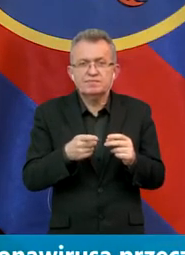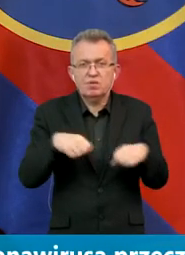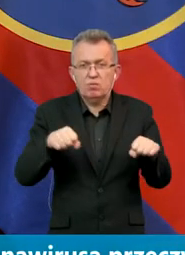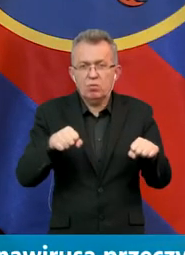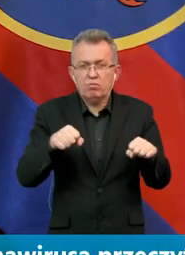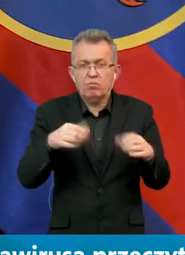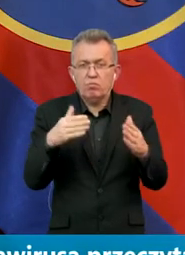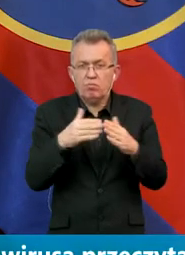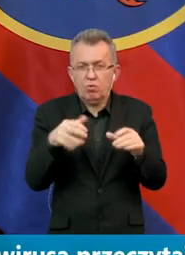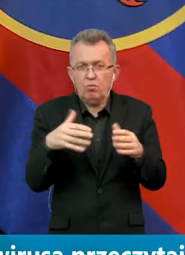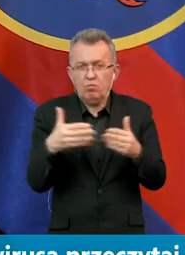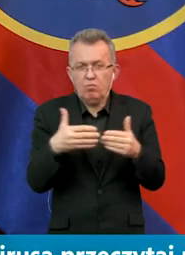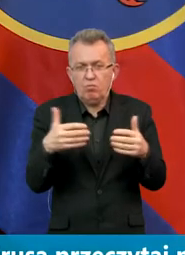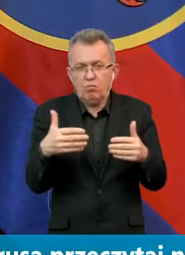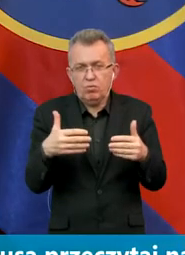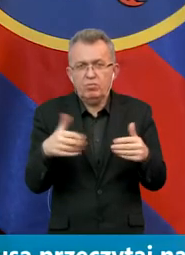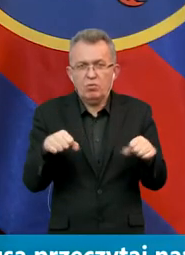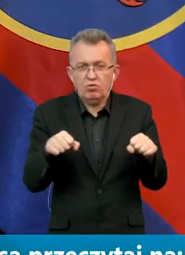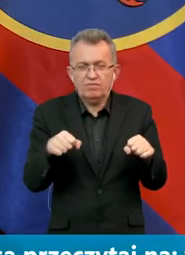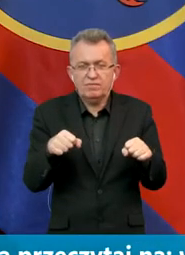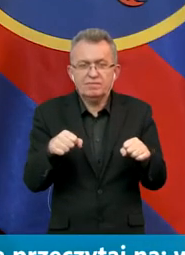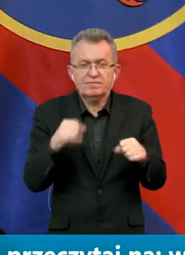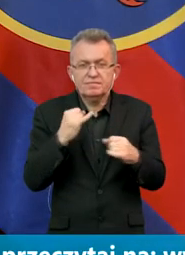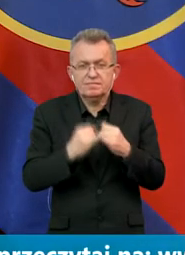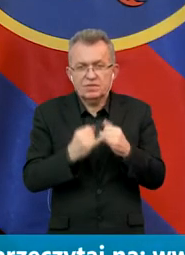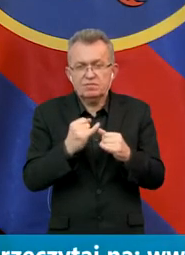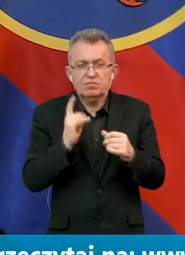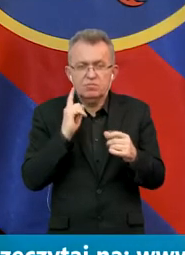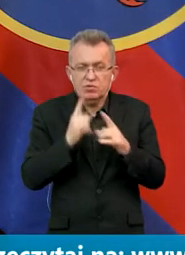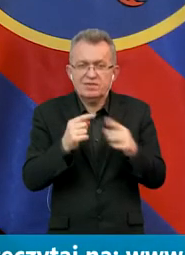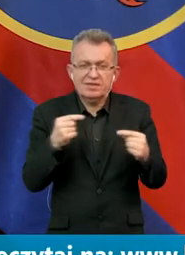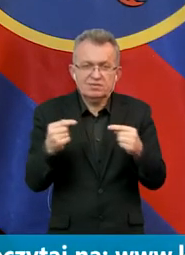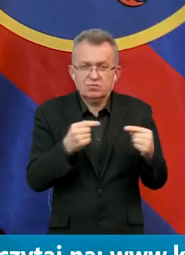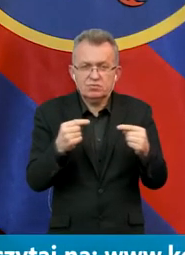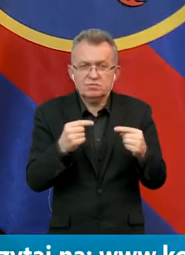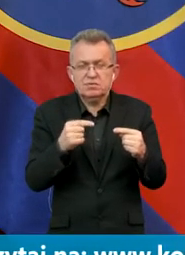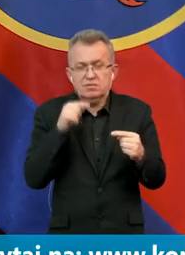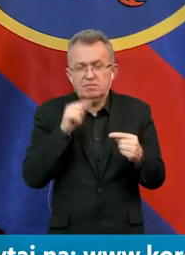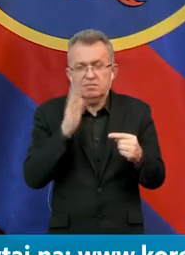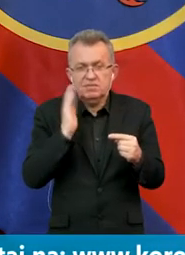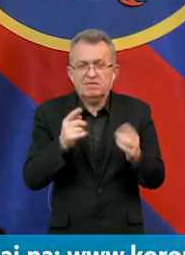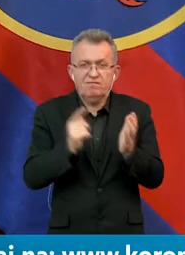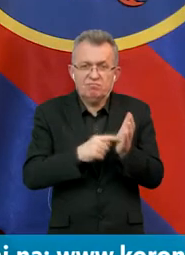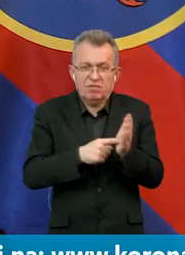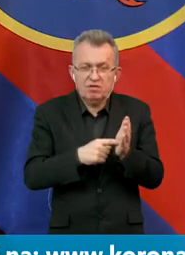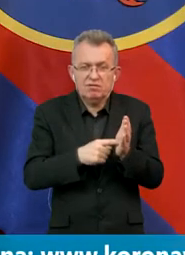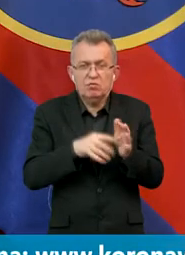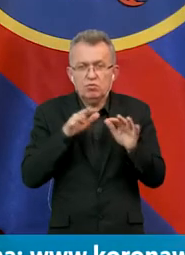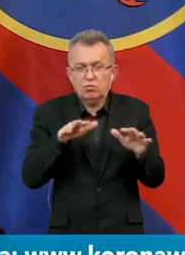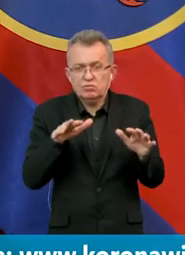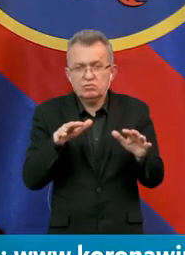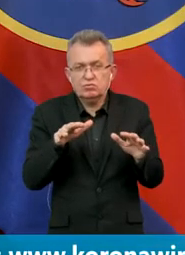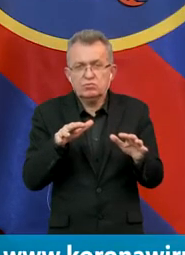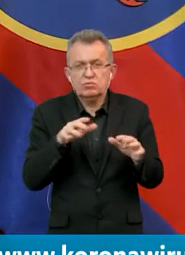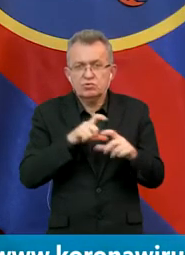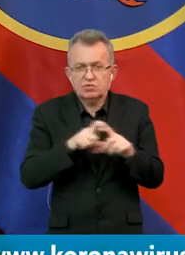automotoklubem, więc musimy tutaj podjąć takie dyskusje, takie debaty. Na pewno będzie wymagało to